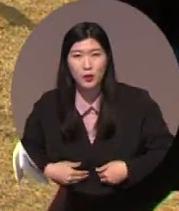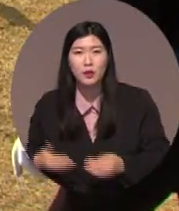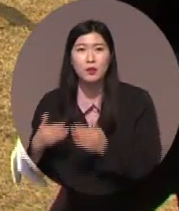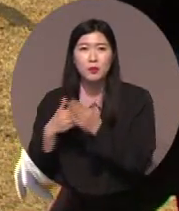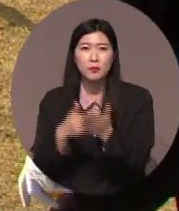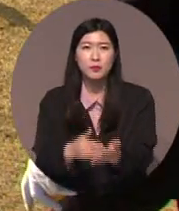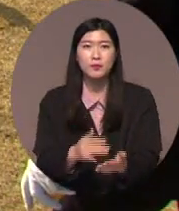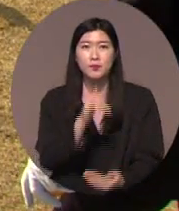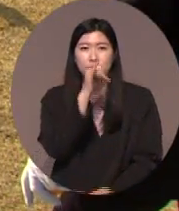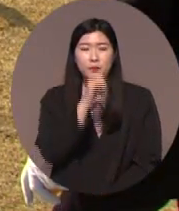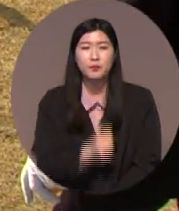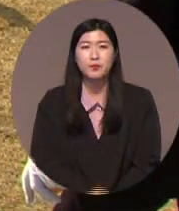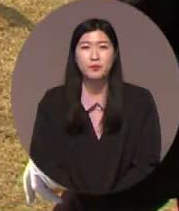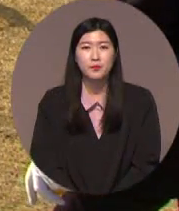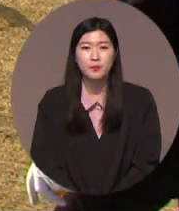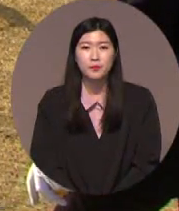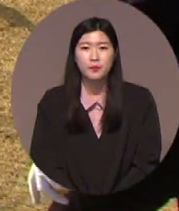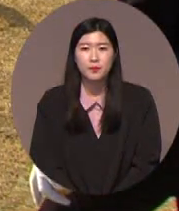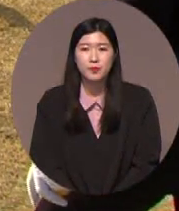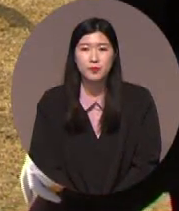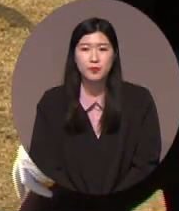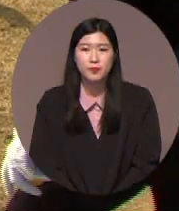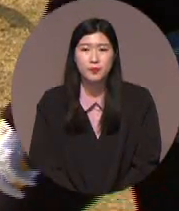있습니다 MBC 뉴스 김광현 있니다